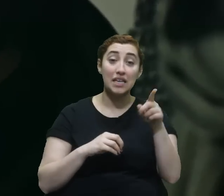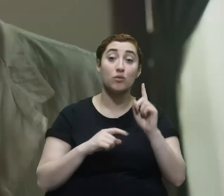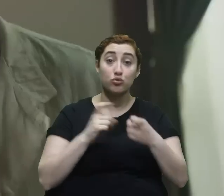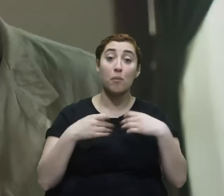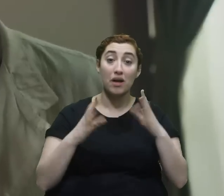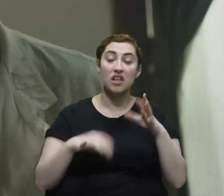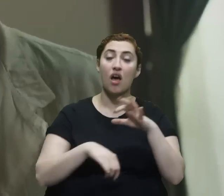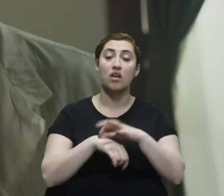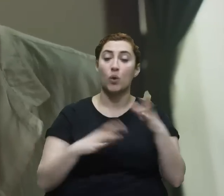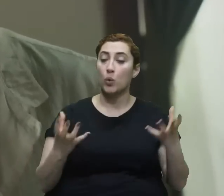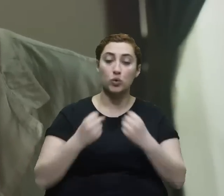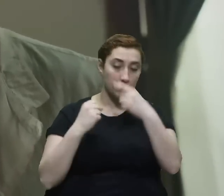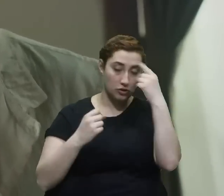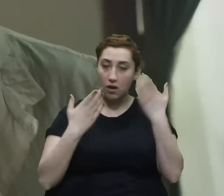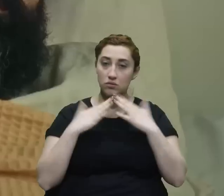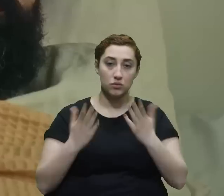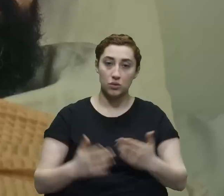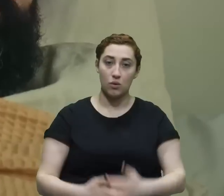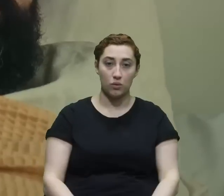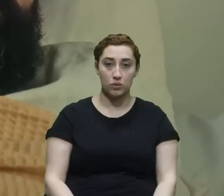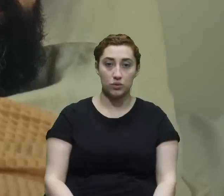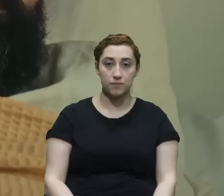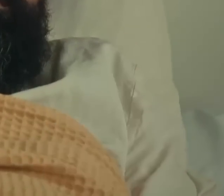bulmasaydınız hastanın kurtulma şansı yoktu.